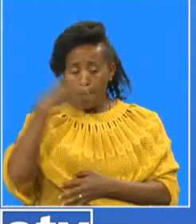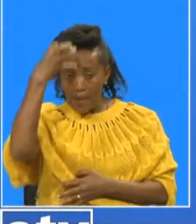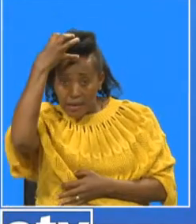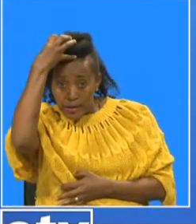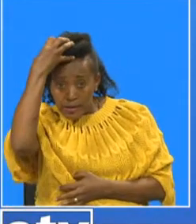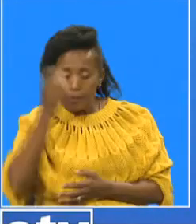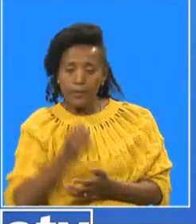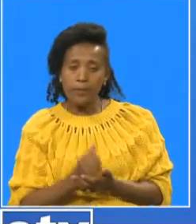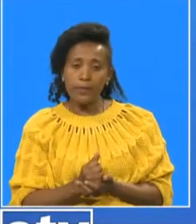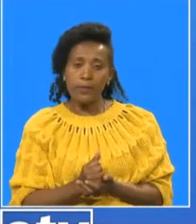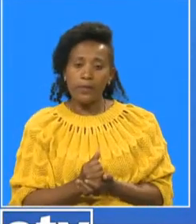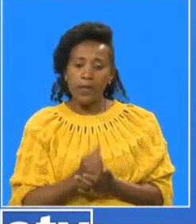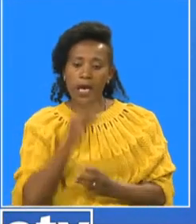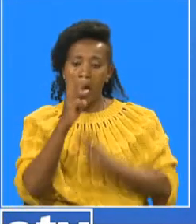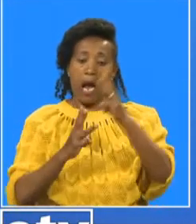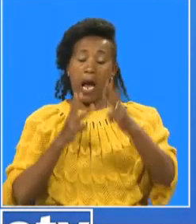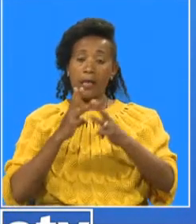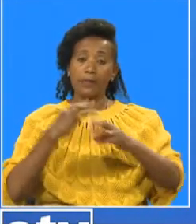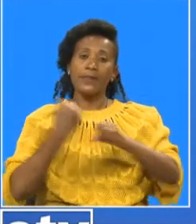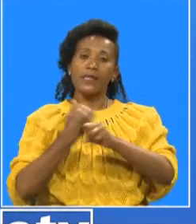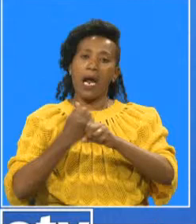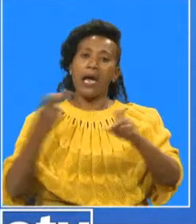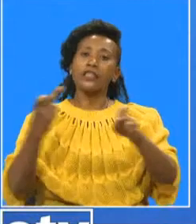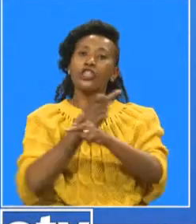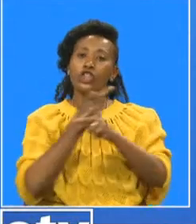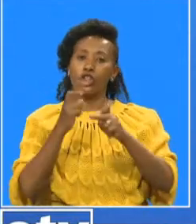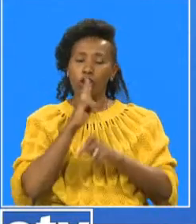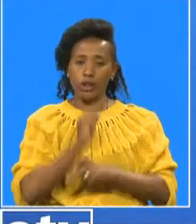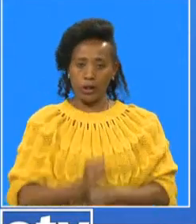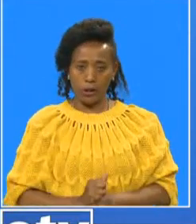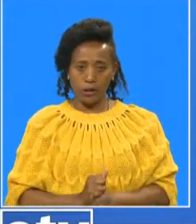መንግስትም ያው የዓለም ስራ ድርጅት